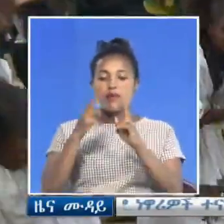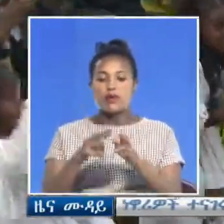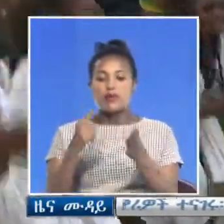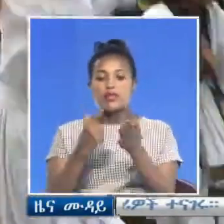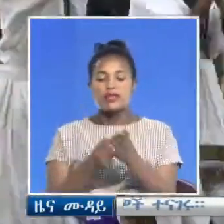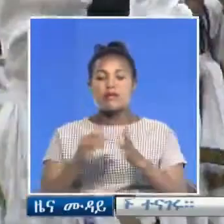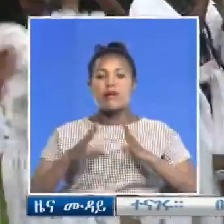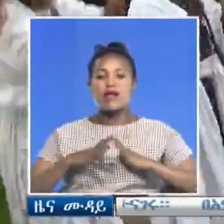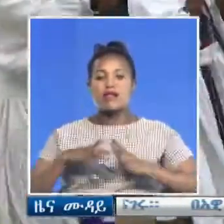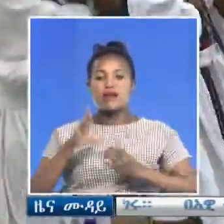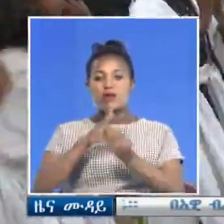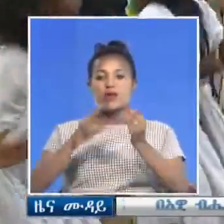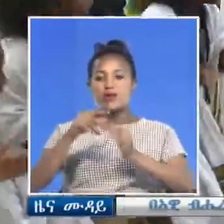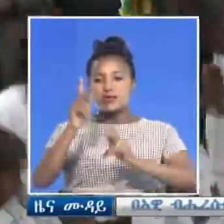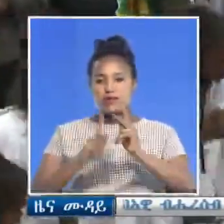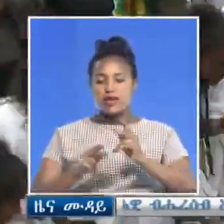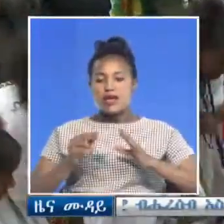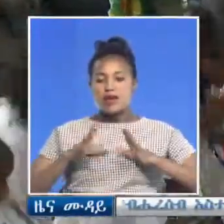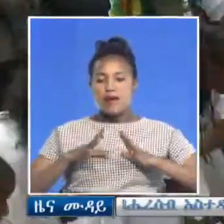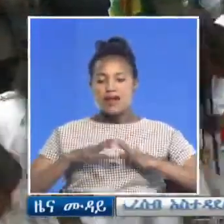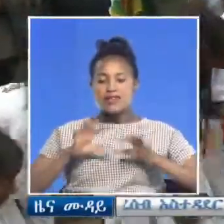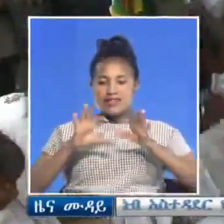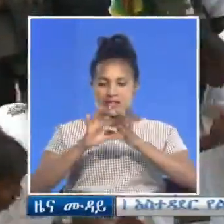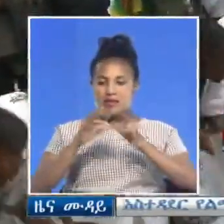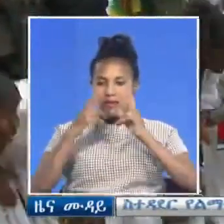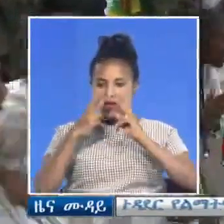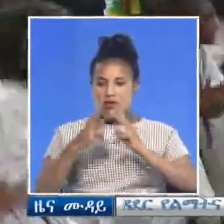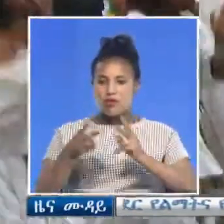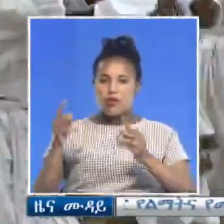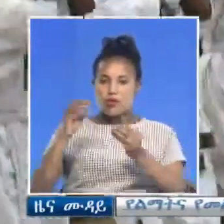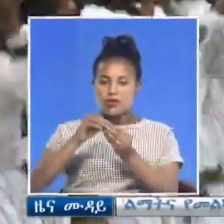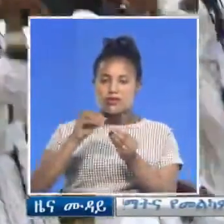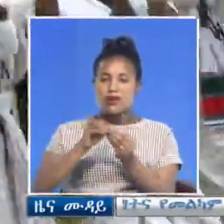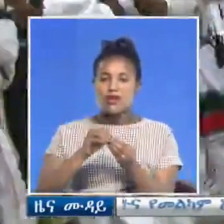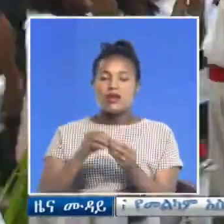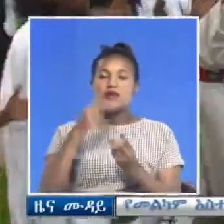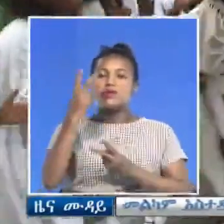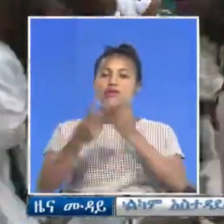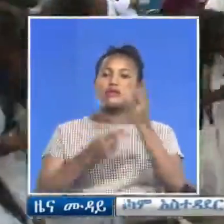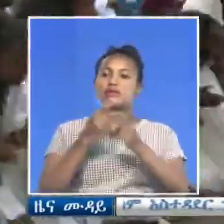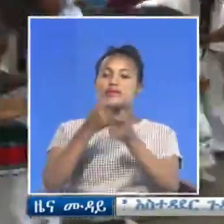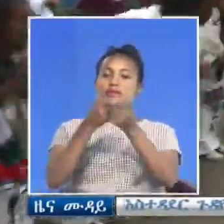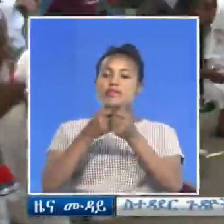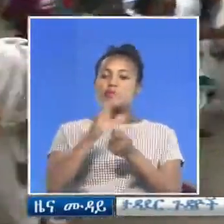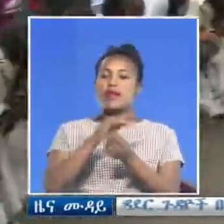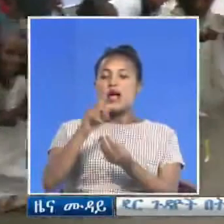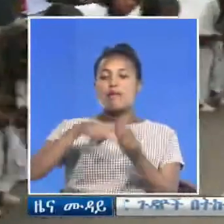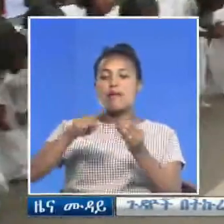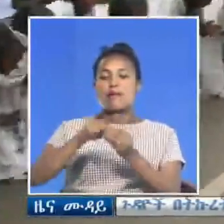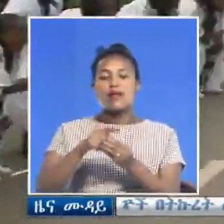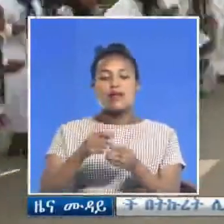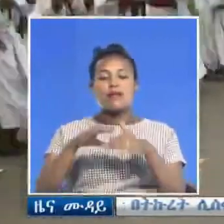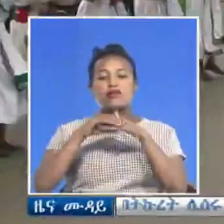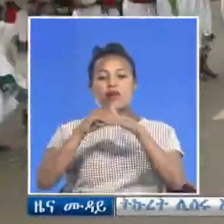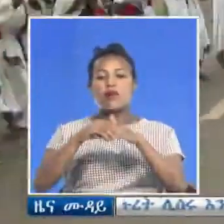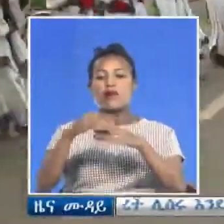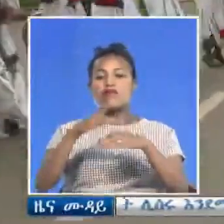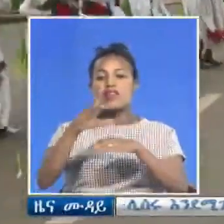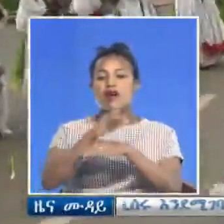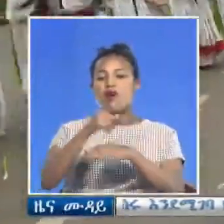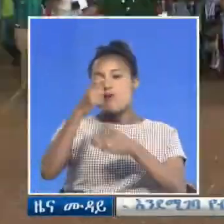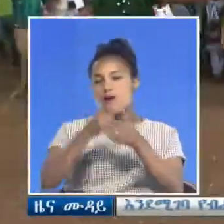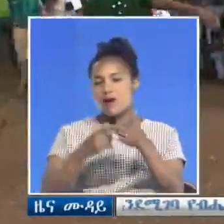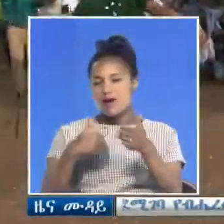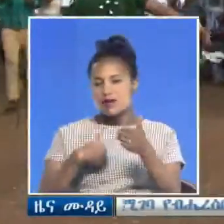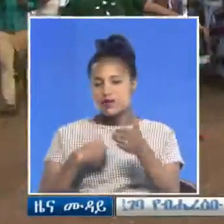እነዚህ በዓላት የክልሉን ህዝብ የባህል ትስስር የሚያሳዩ ከመሆናቸውም በላይ ለቱሪዝም መስህብነትና አካባቢውን ለማስተዋወቅ ከፍተኛ ዋጋ